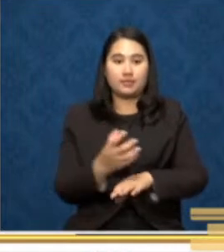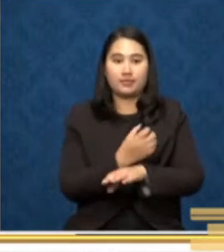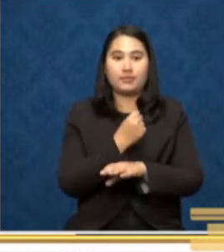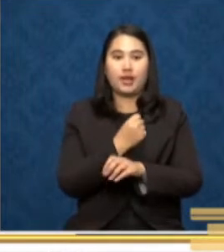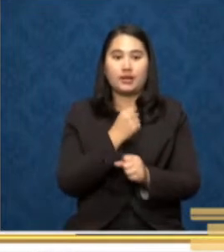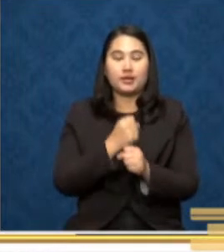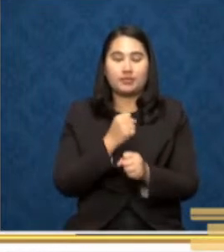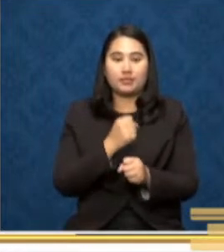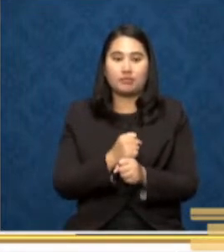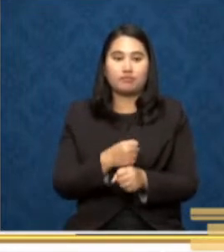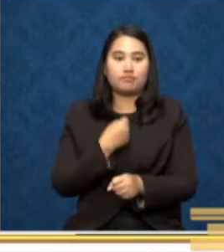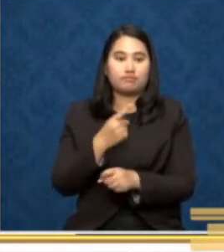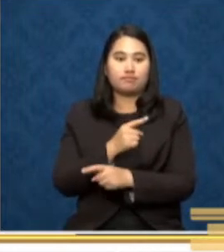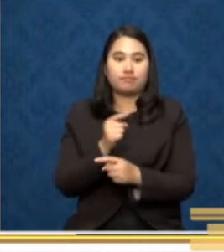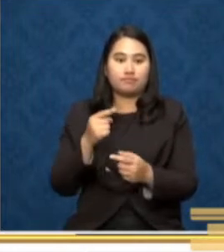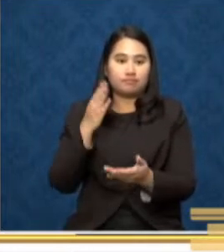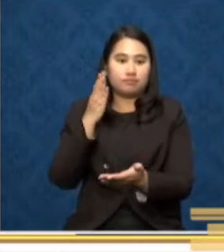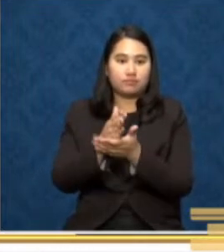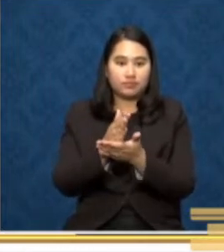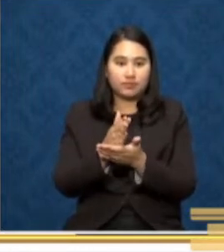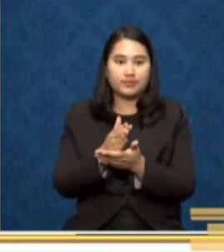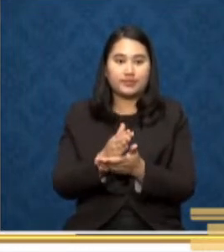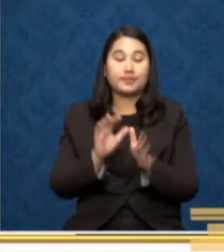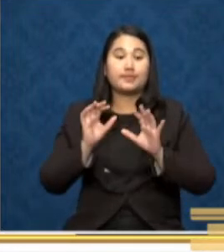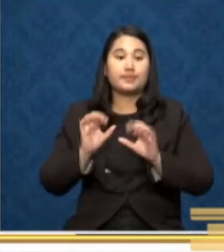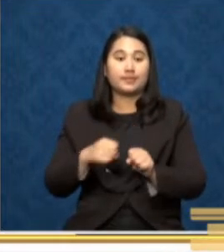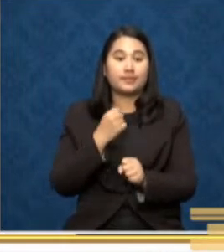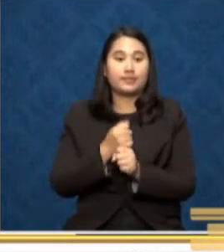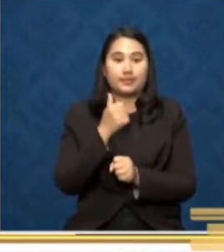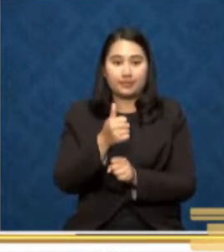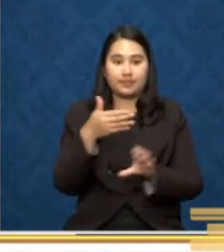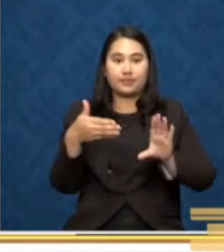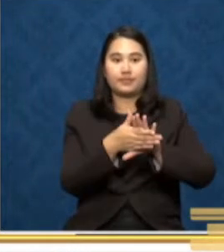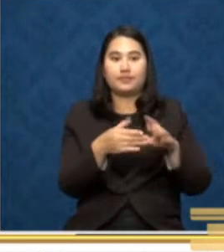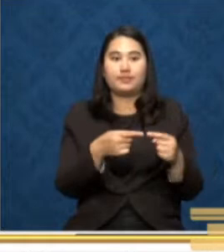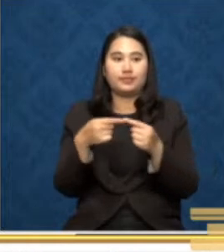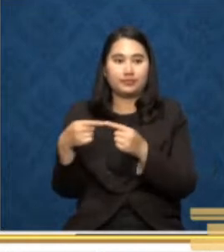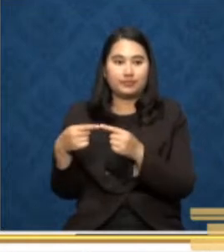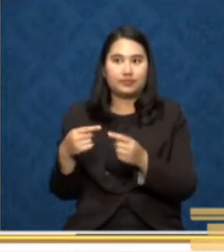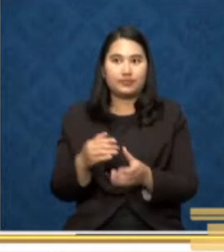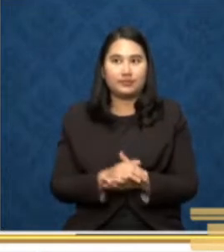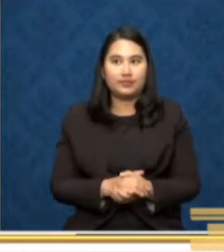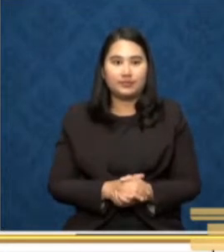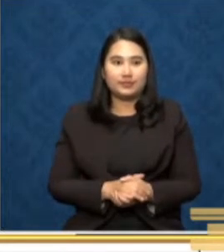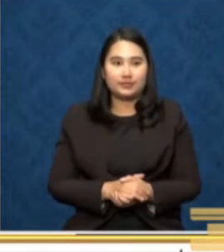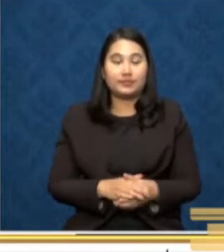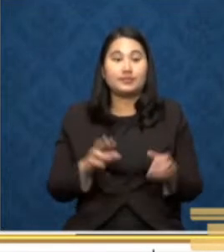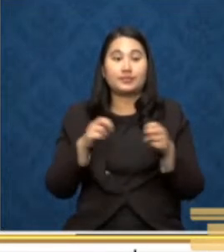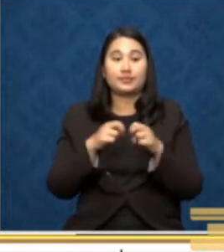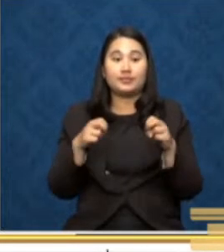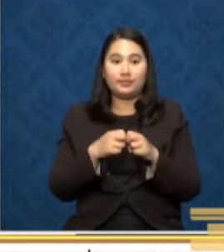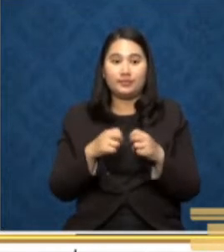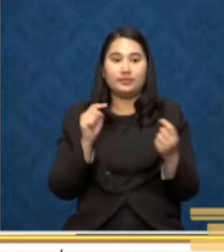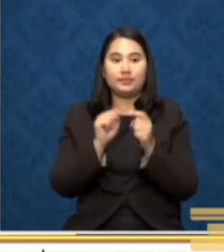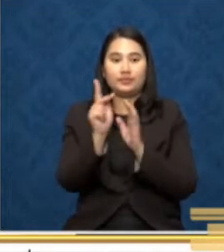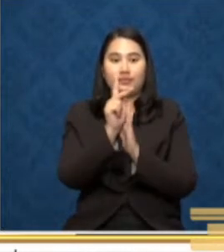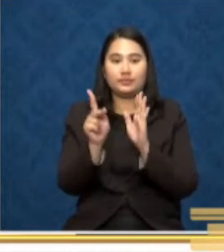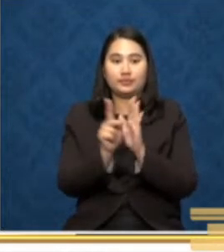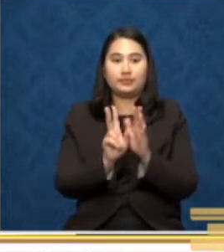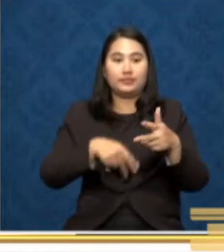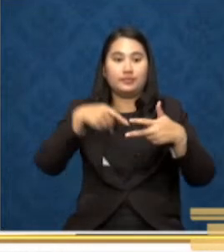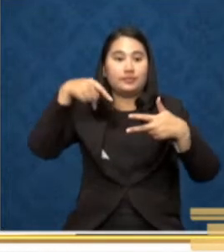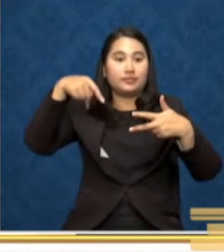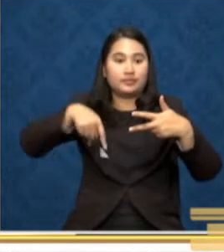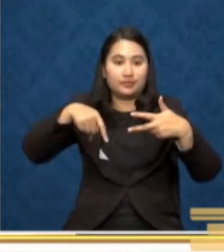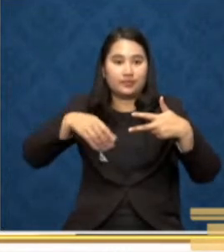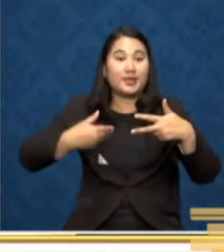งับป้องกันปราบปรามและบรรเทาได้ค่ะท่านสไลด์ถัดไปค่ะเรื่องปัญหานะคะกฎหมายพิเศษดังกล่าว